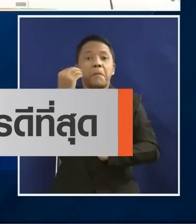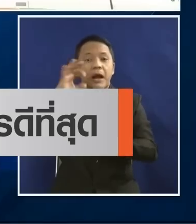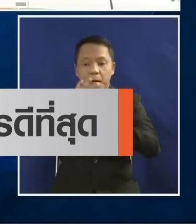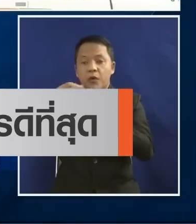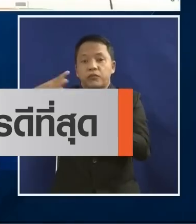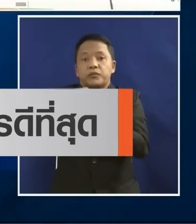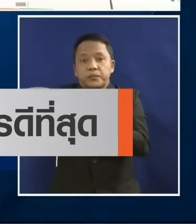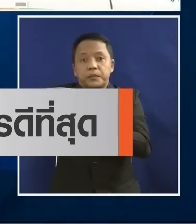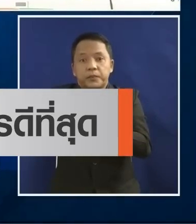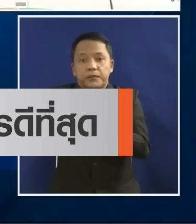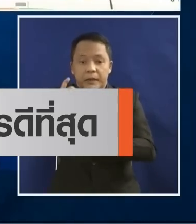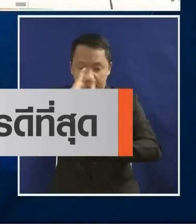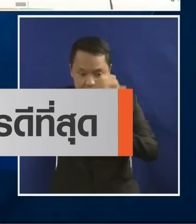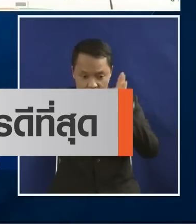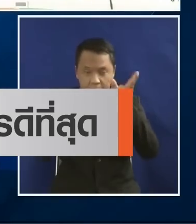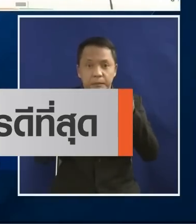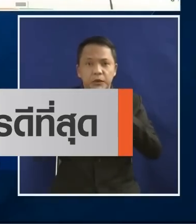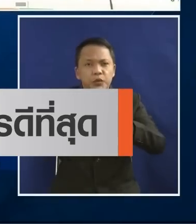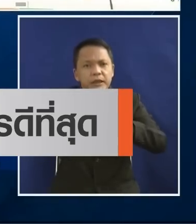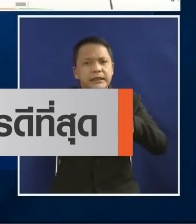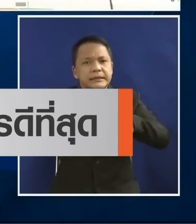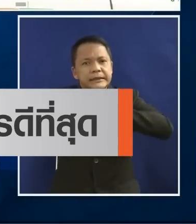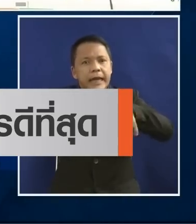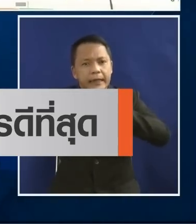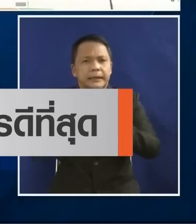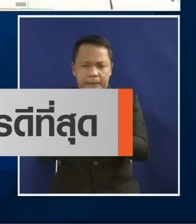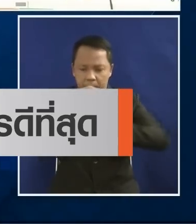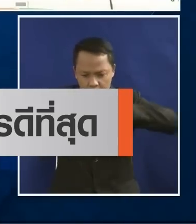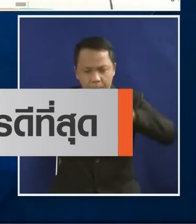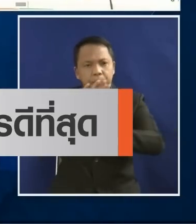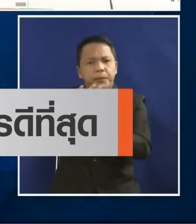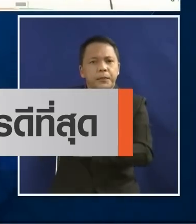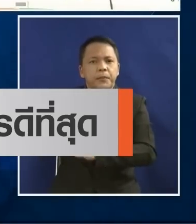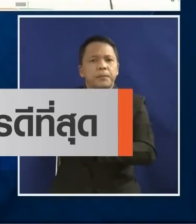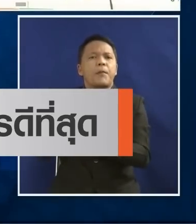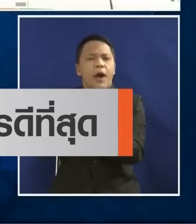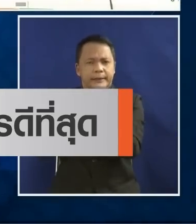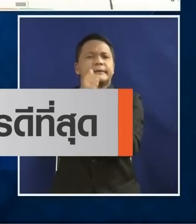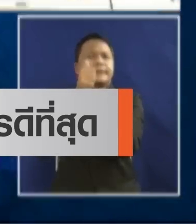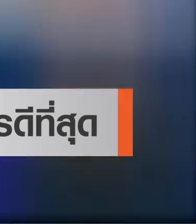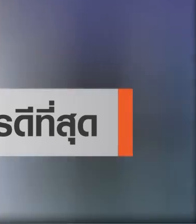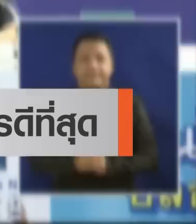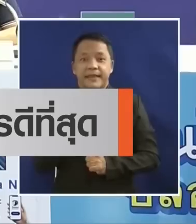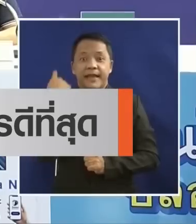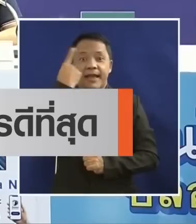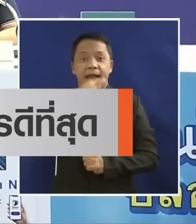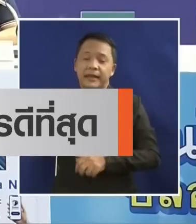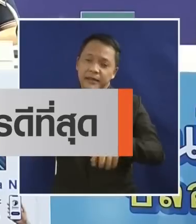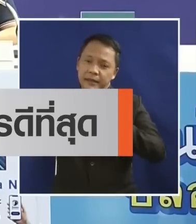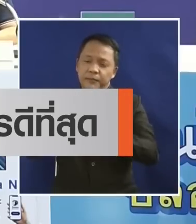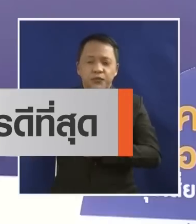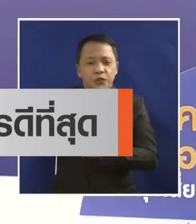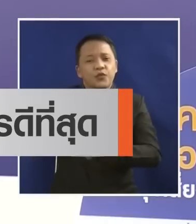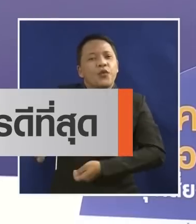แลสุขอนามัยอย่างเคร่งครัดฟังเสียงอธิบดีกรมควบคุมโรคครับสถานการณ์ในจังหวัดของต นเองได้เพราะฉะนั้นเสร็จสิ้นภารกิจสงกรานต์นะ